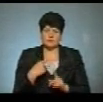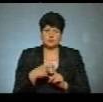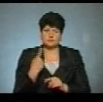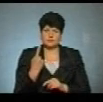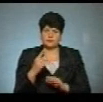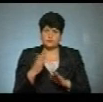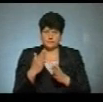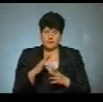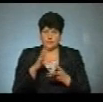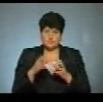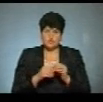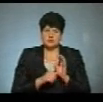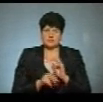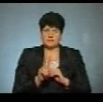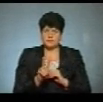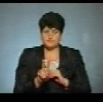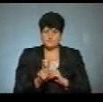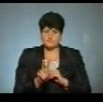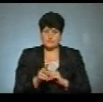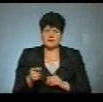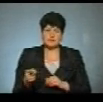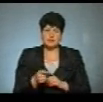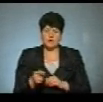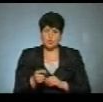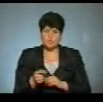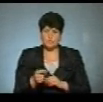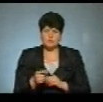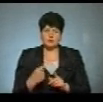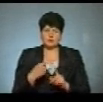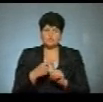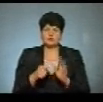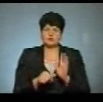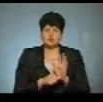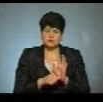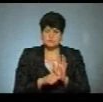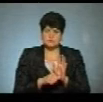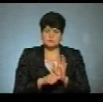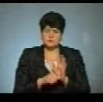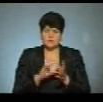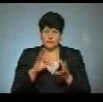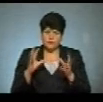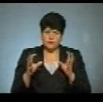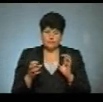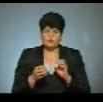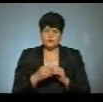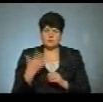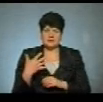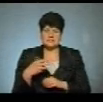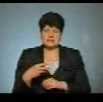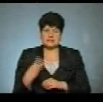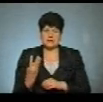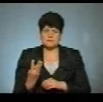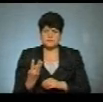випадок всього 62, в Тернополі на 6 випадків і всього загальна сума